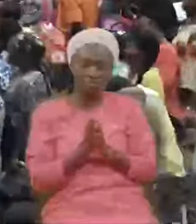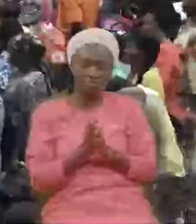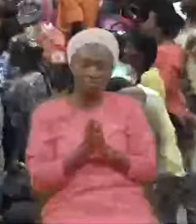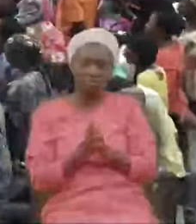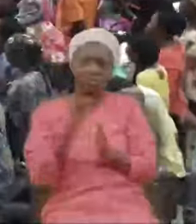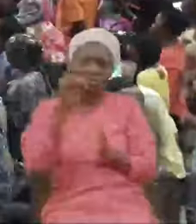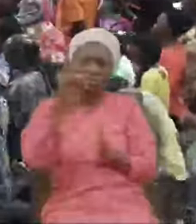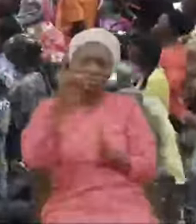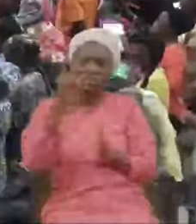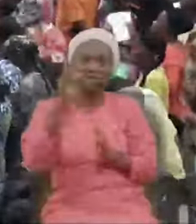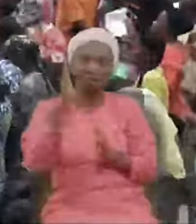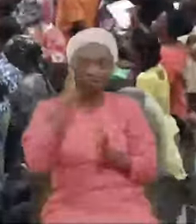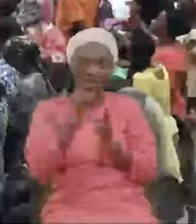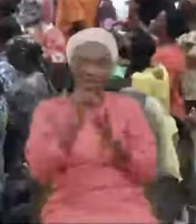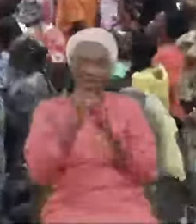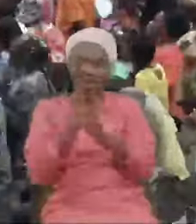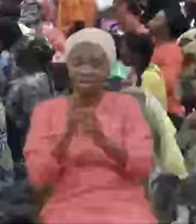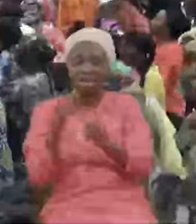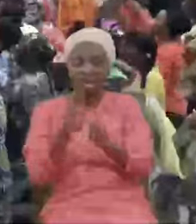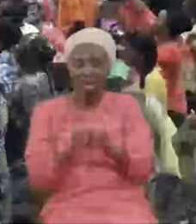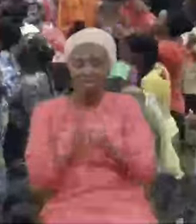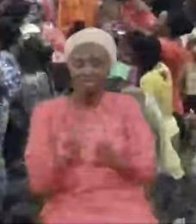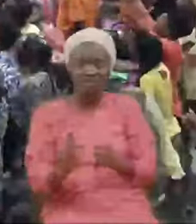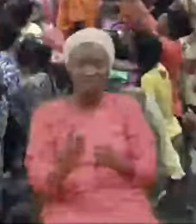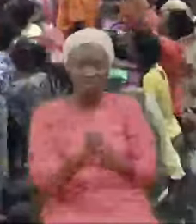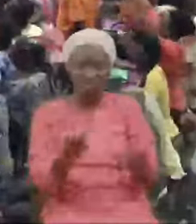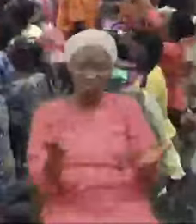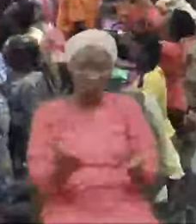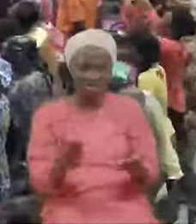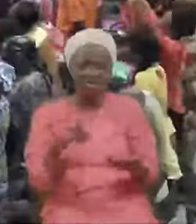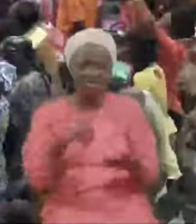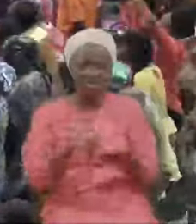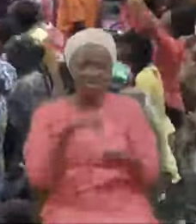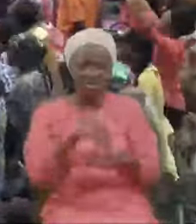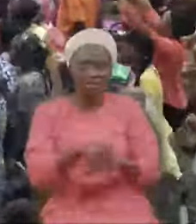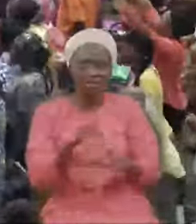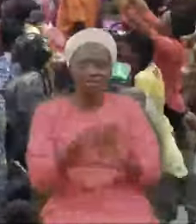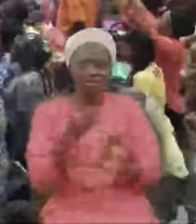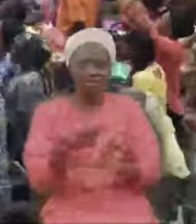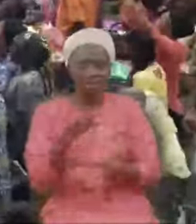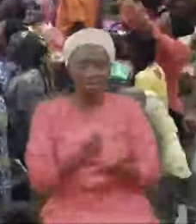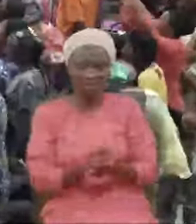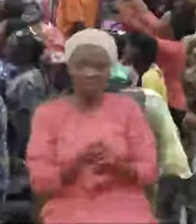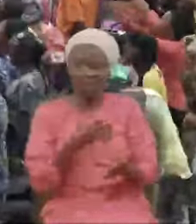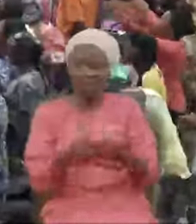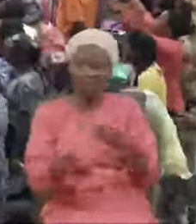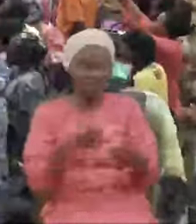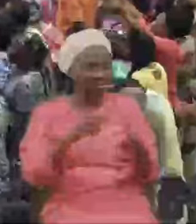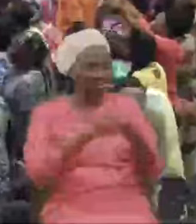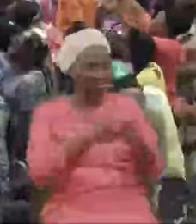Le Seigneur exaucera tout le monde ce soir. Quels que soient les